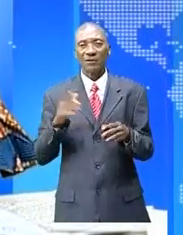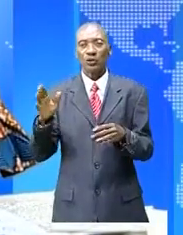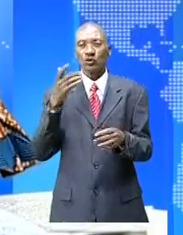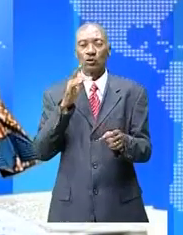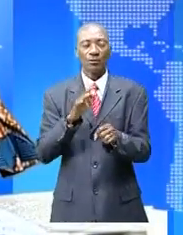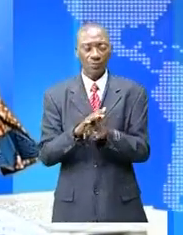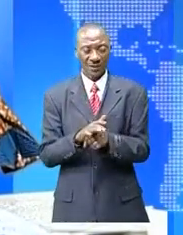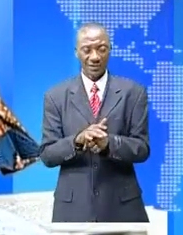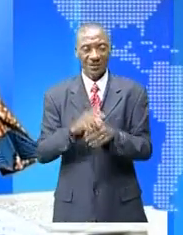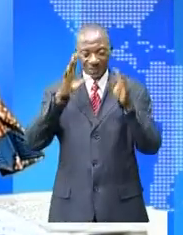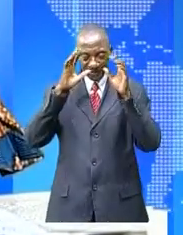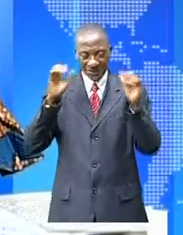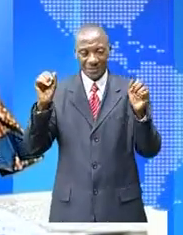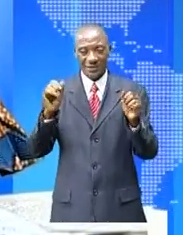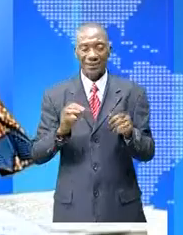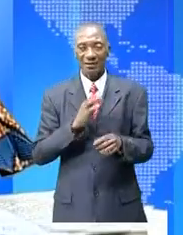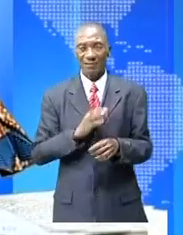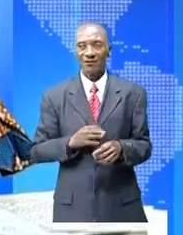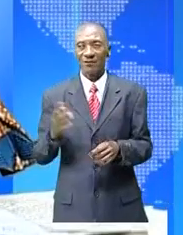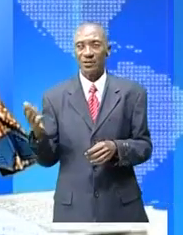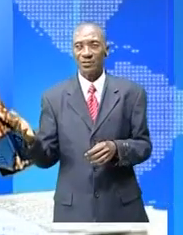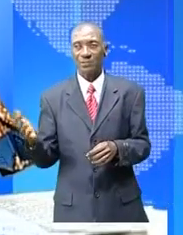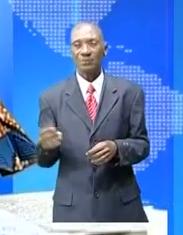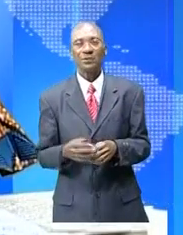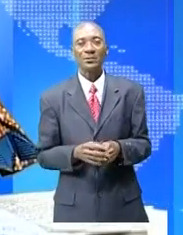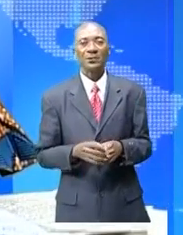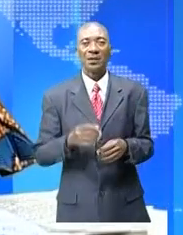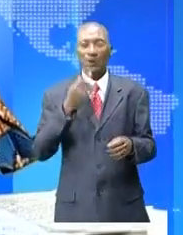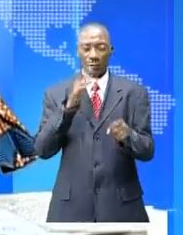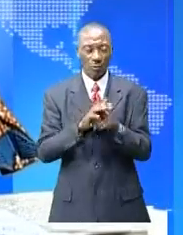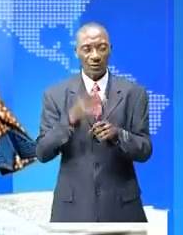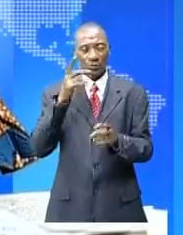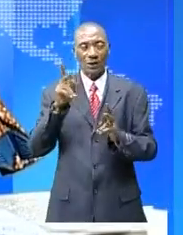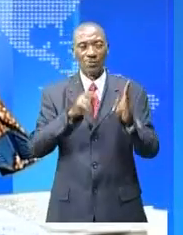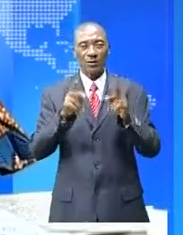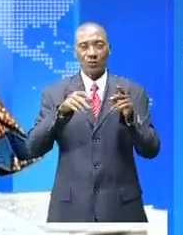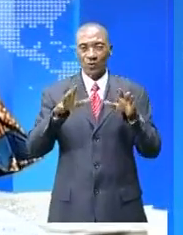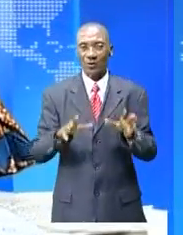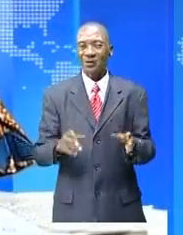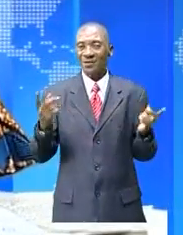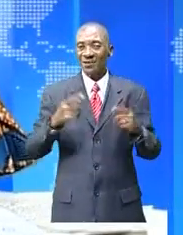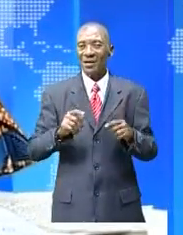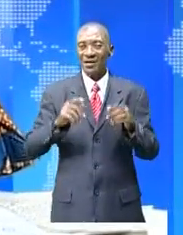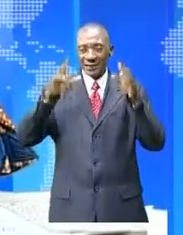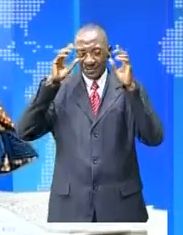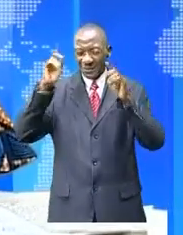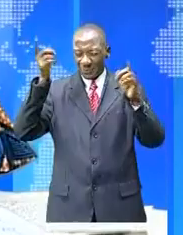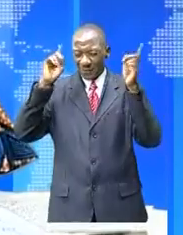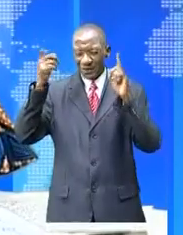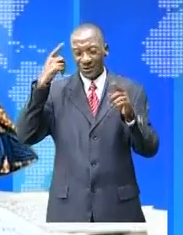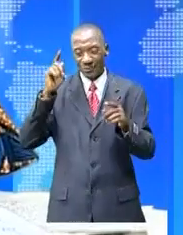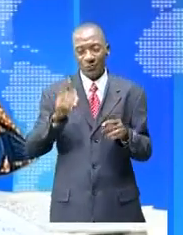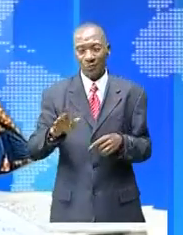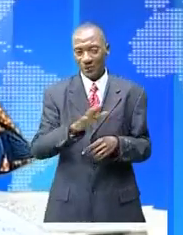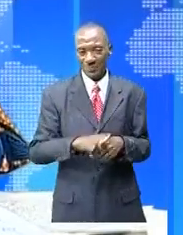Président de la République, chef de l'État, faite à la population congolaise lors de son adresse sur l'état de la nation devant